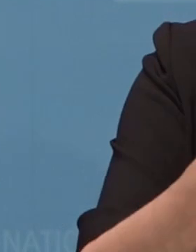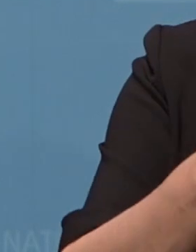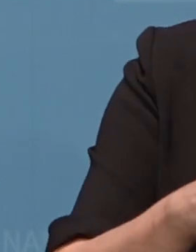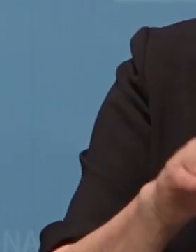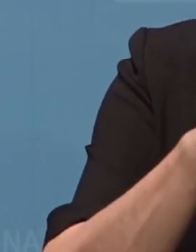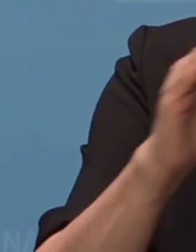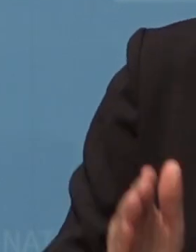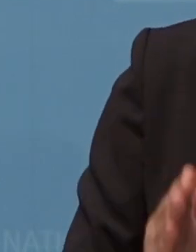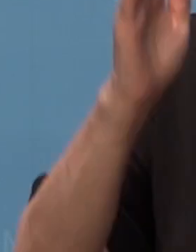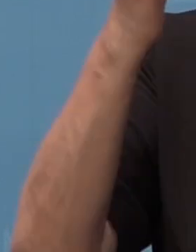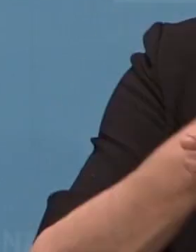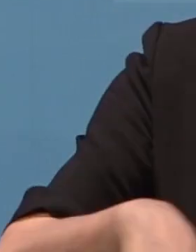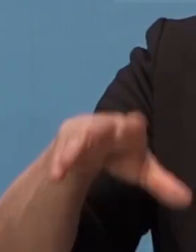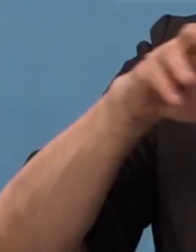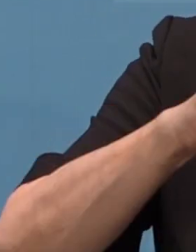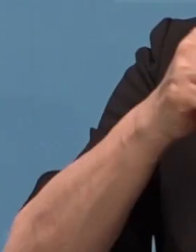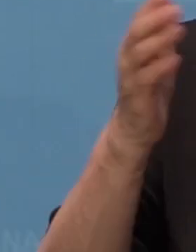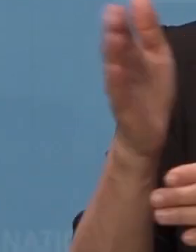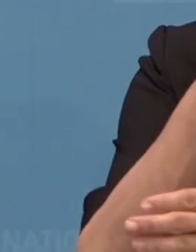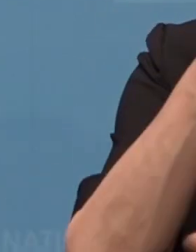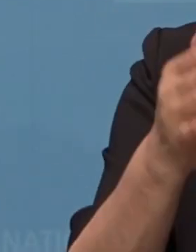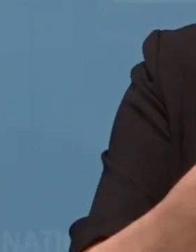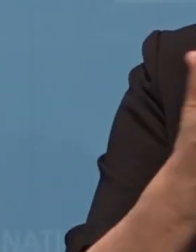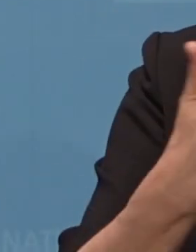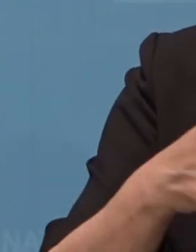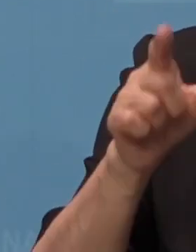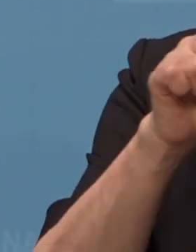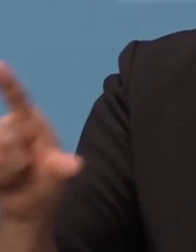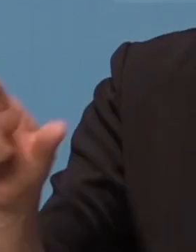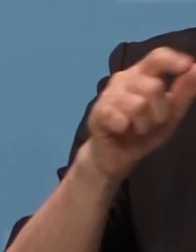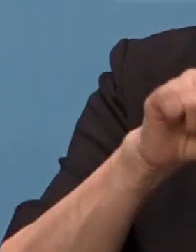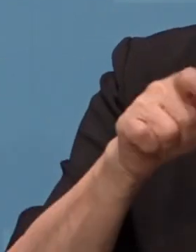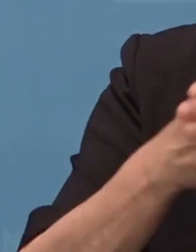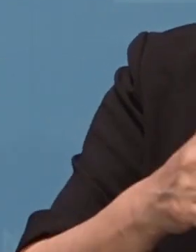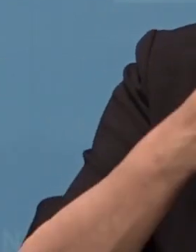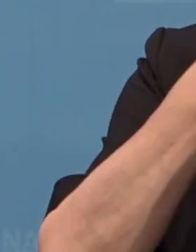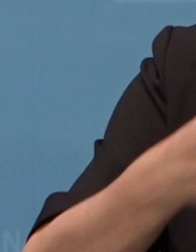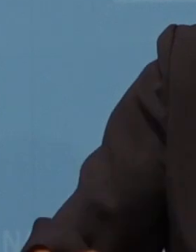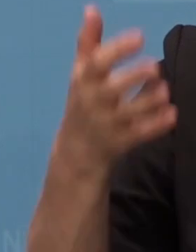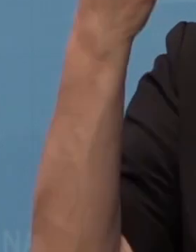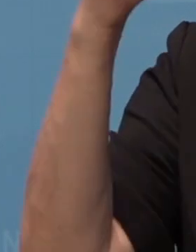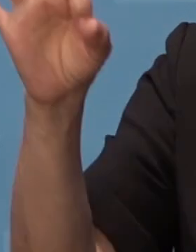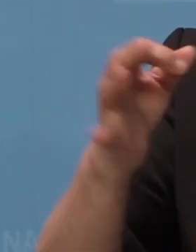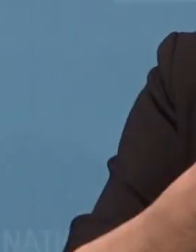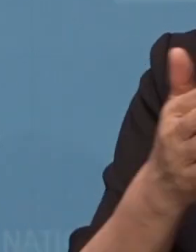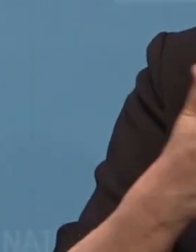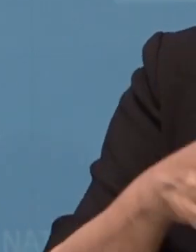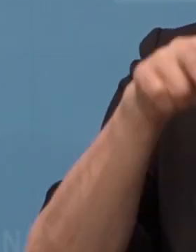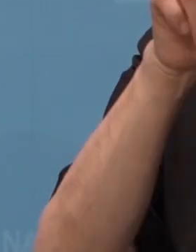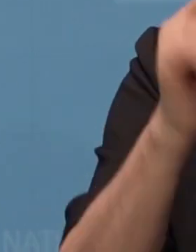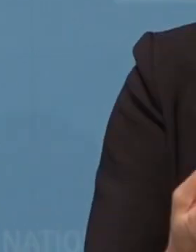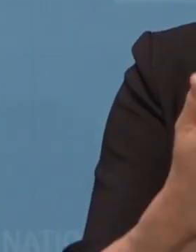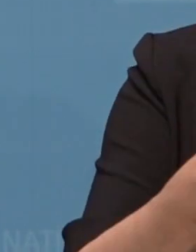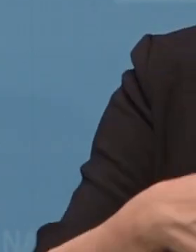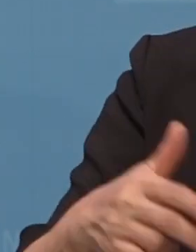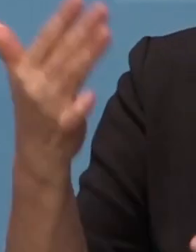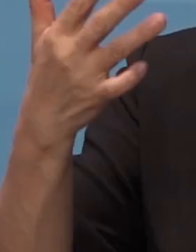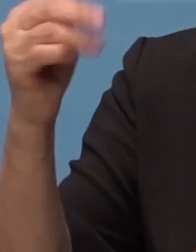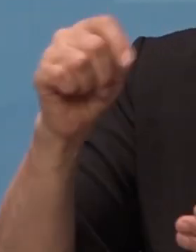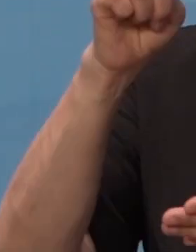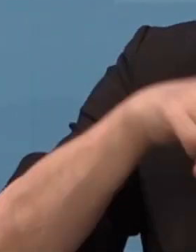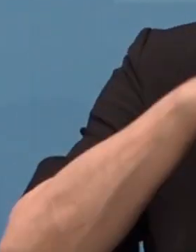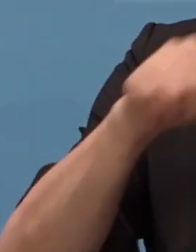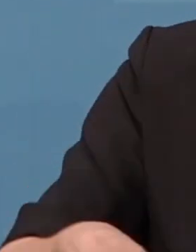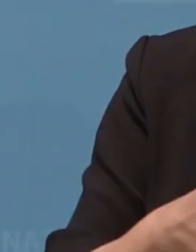이상으로 오염된 농수산물이 나오고 있고 도쿄전력은 이러한 피해를 인정해 4조 8천억 원 규모의